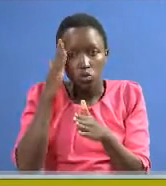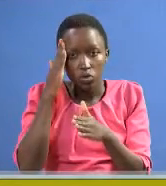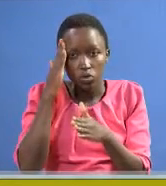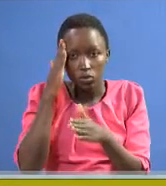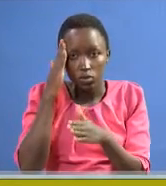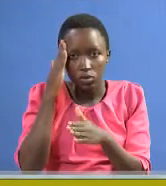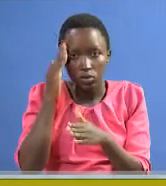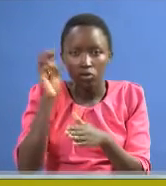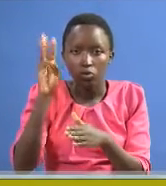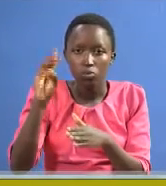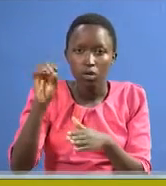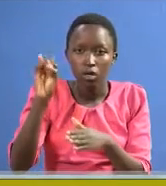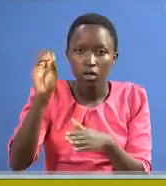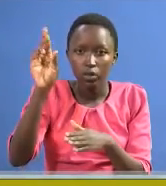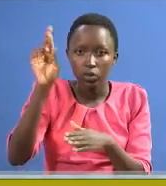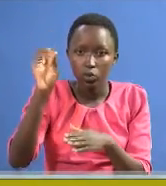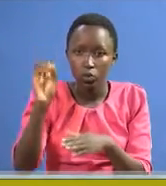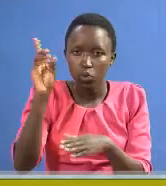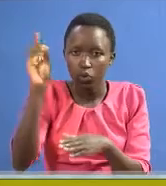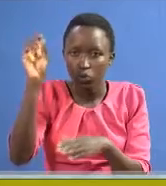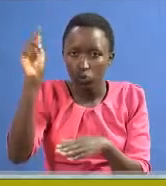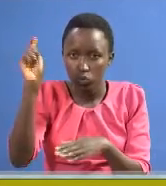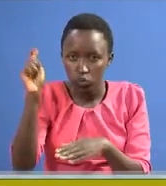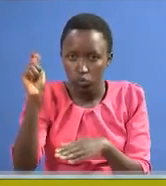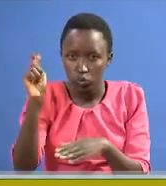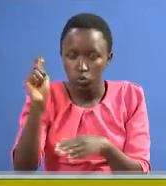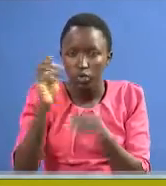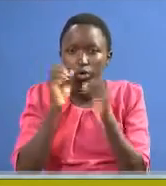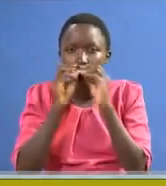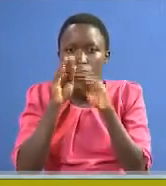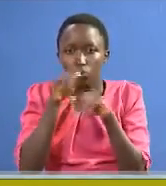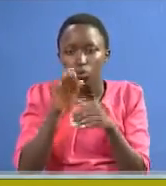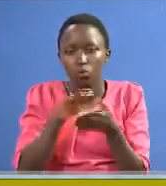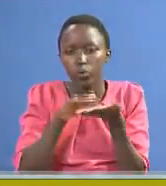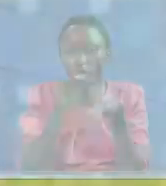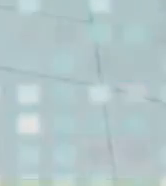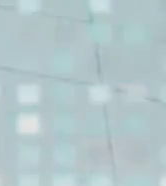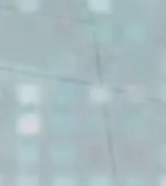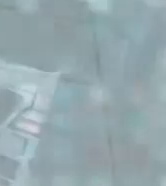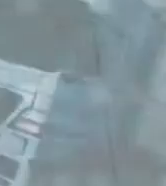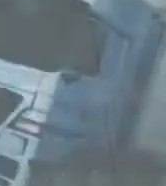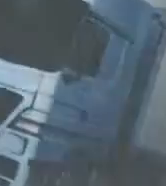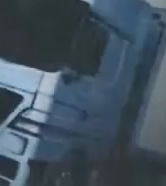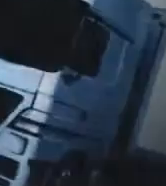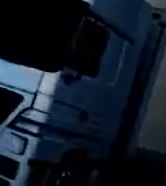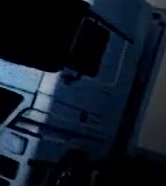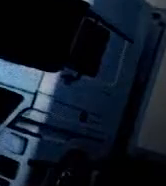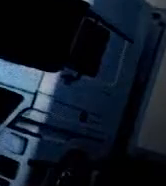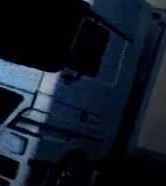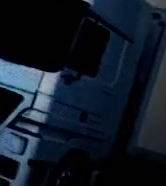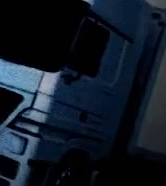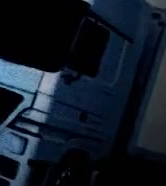kwa jina Microdot. Basi kaange tukujuze zaidi.